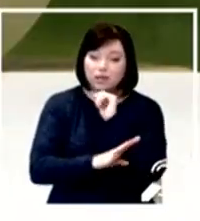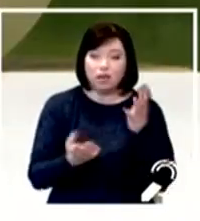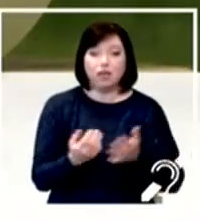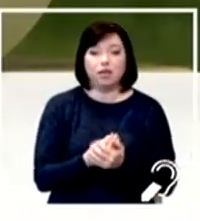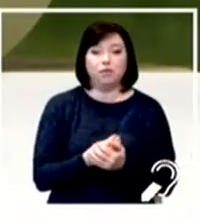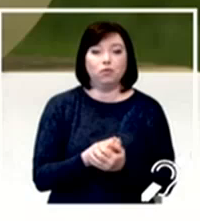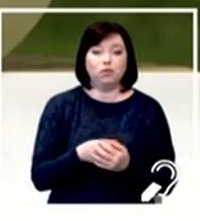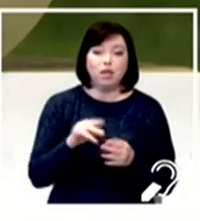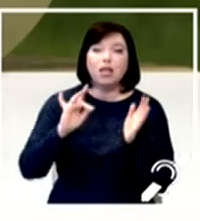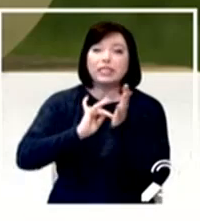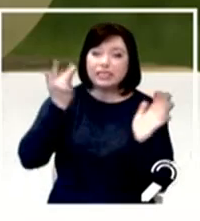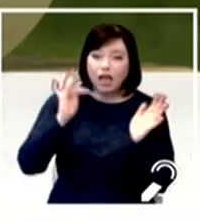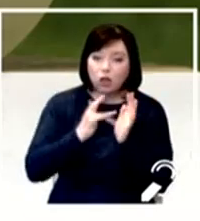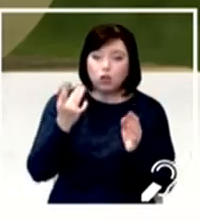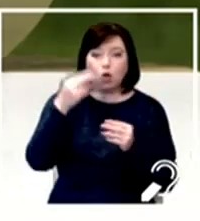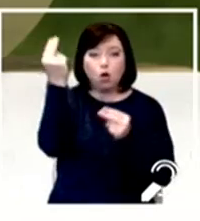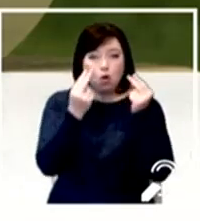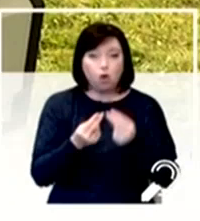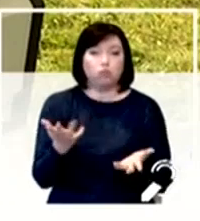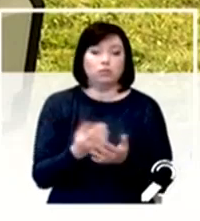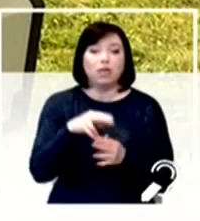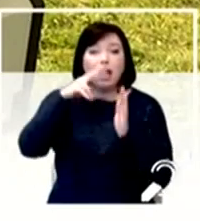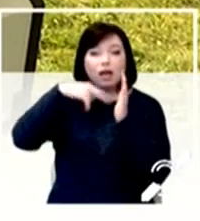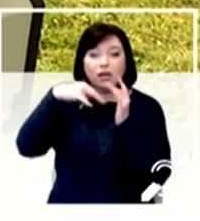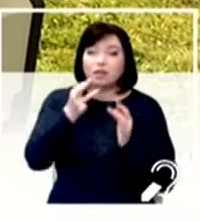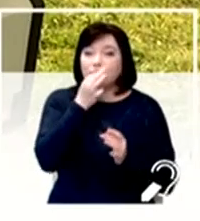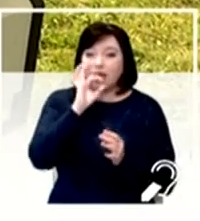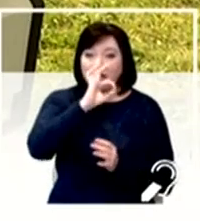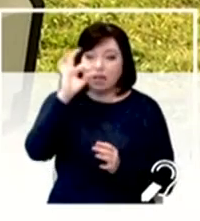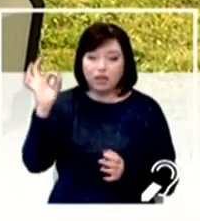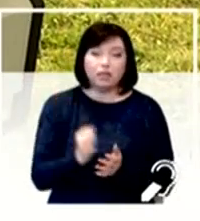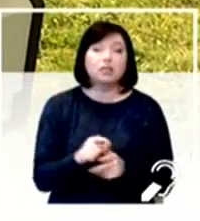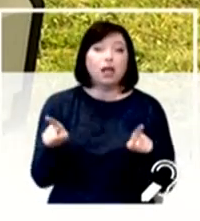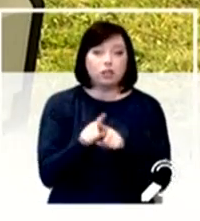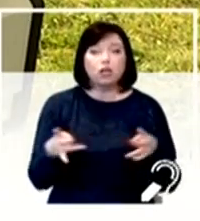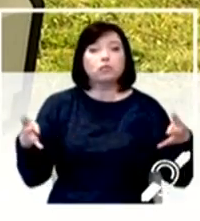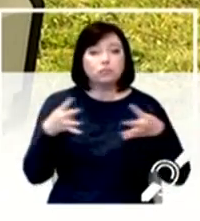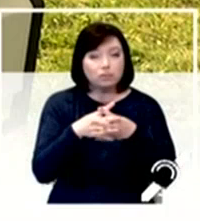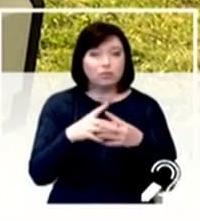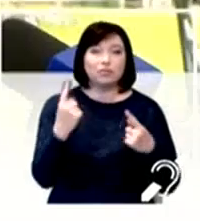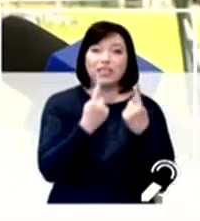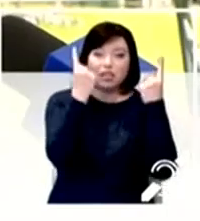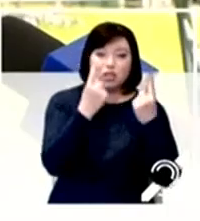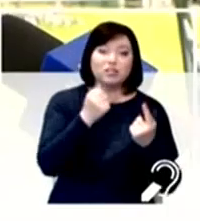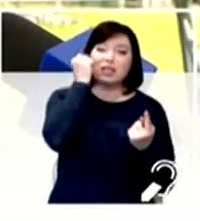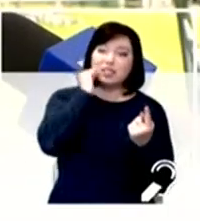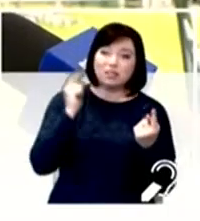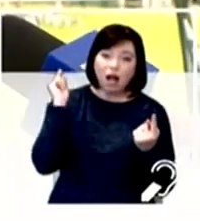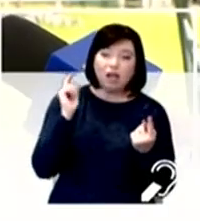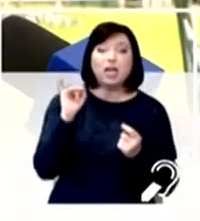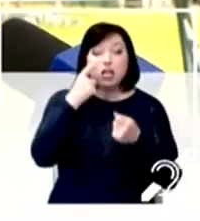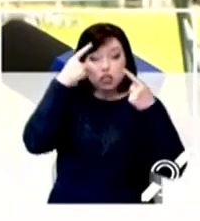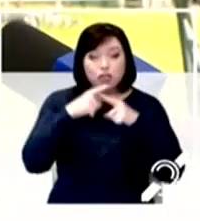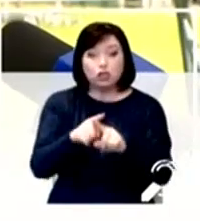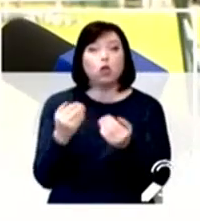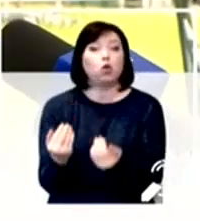sculptatul, pictatul pe sticlă, încondeiatul ouălor. De asemenea, vom îmbina tradițiile și obiceiurile străvechi cu